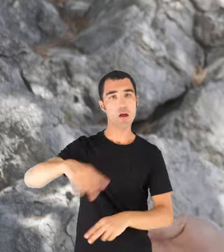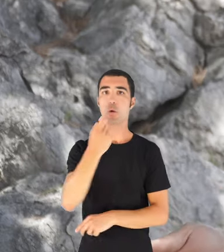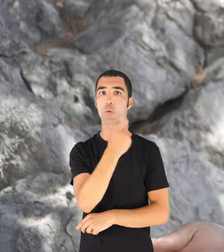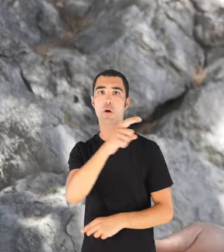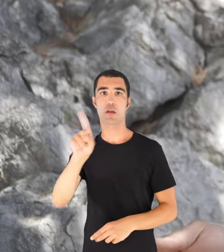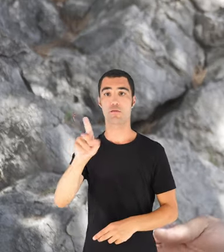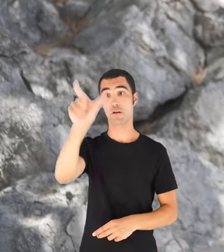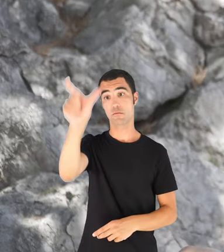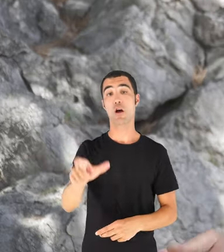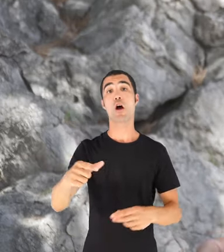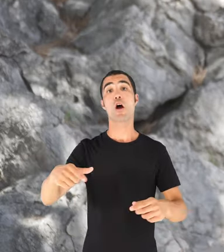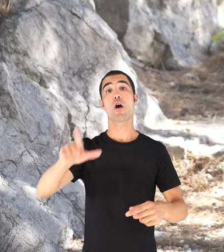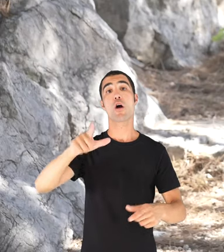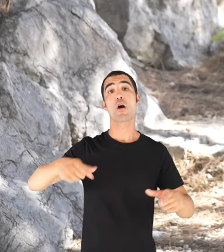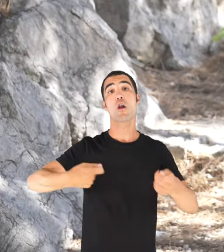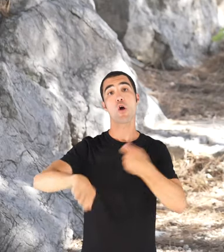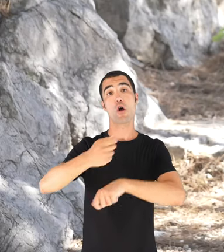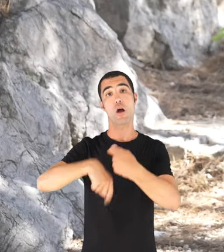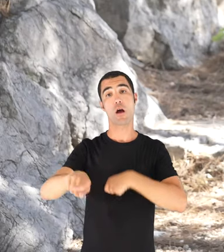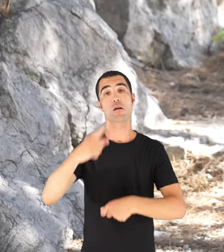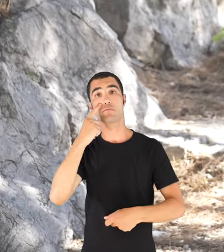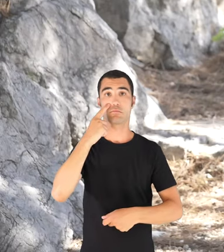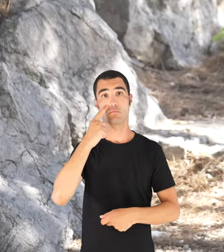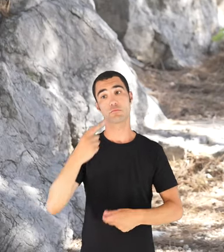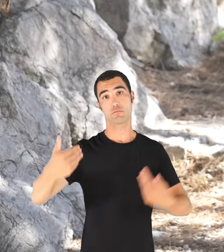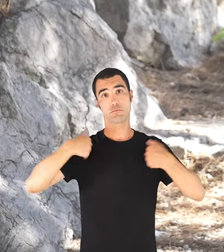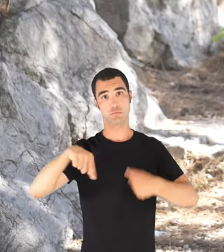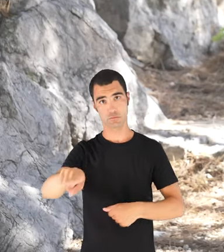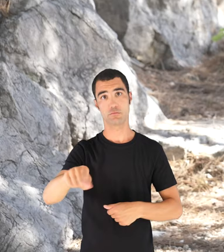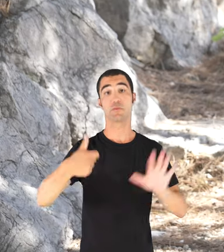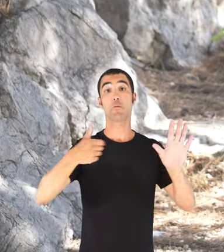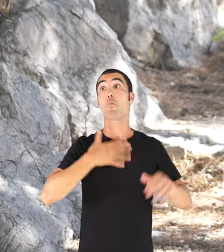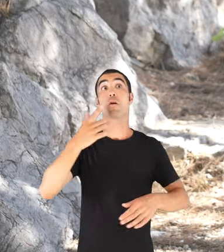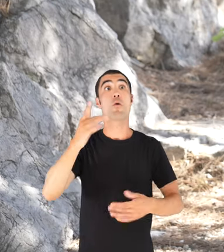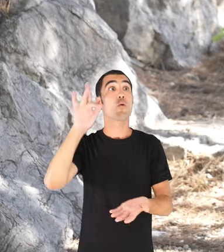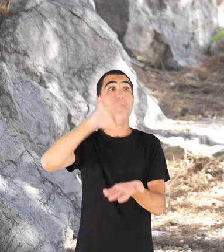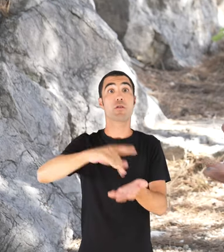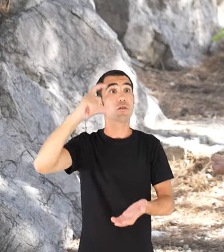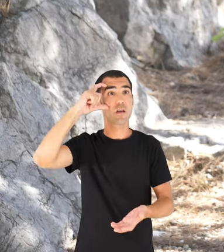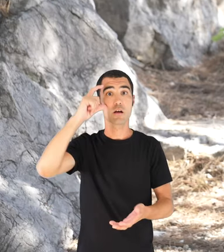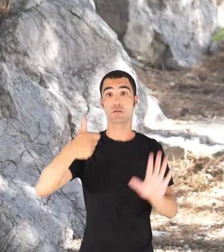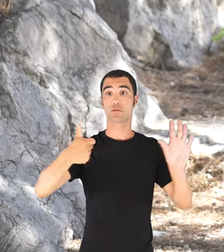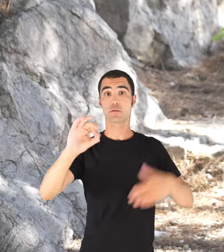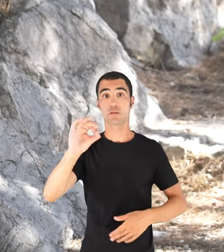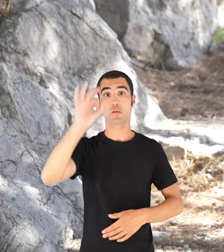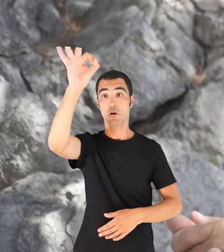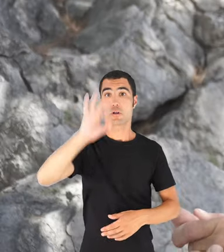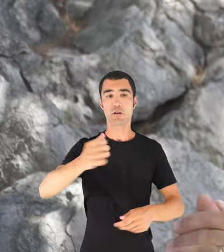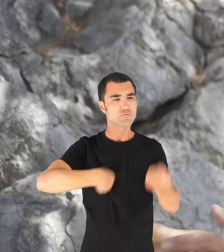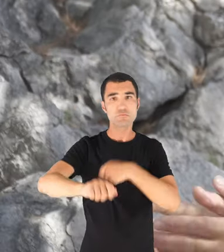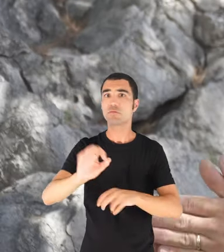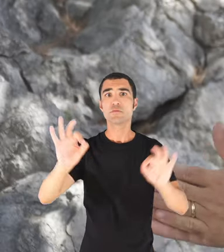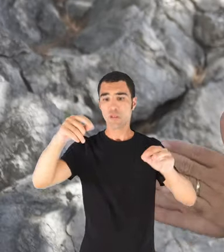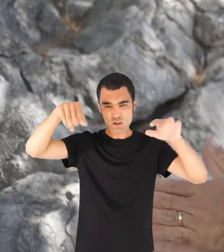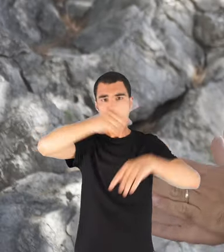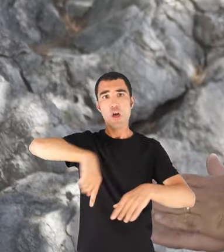controlat per la llotja, hi ha dies que Ventura 60% del peix, 60-70, queda aquí. O sigui,